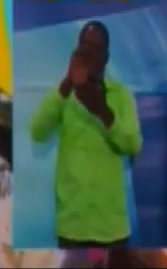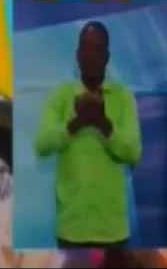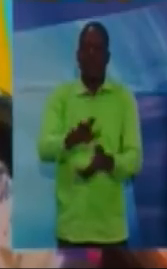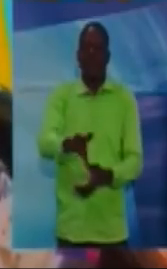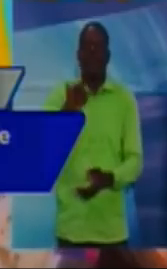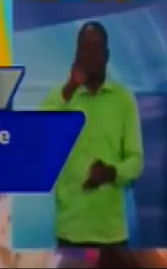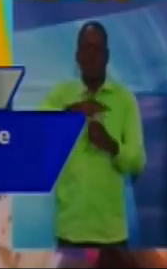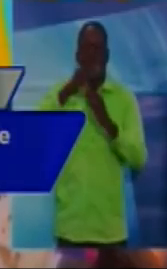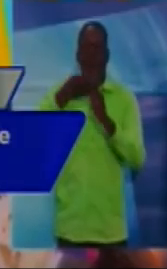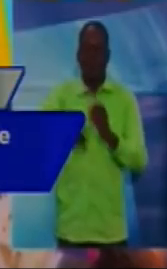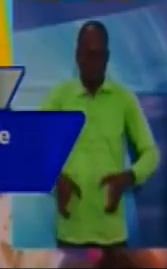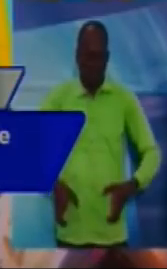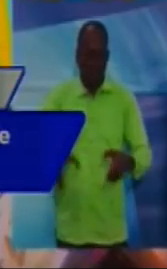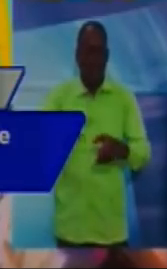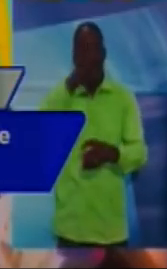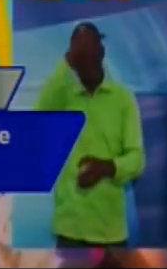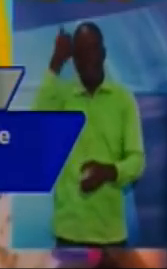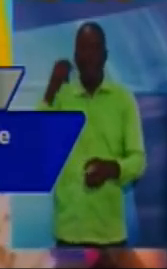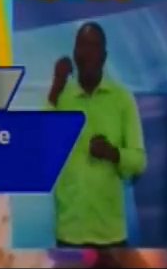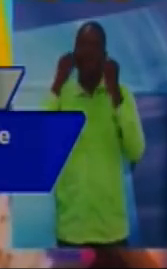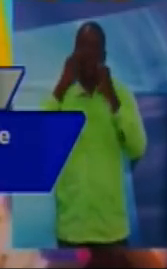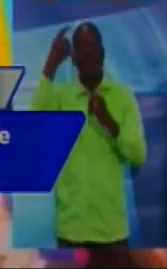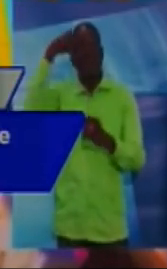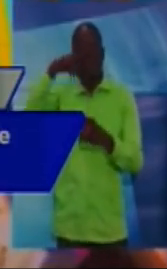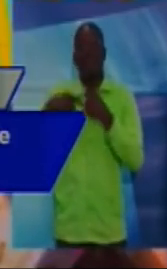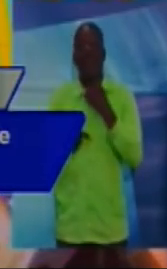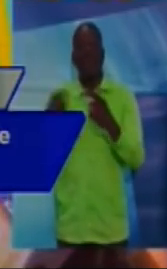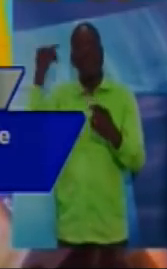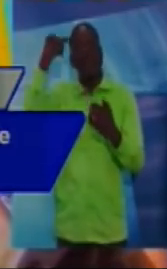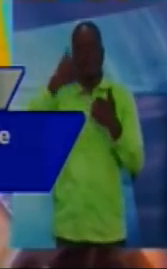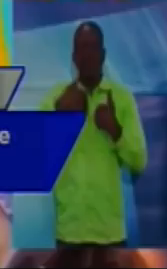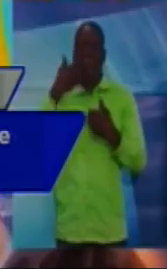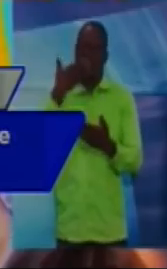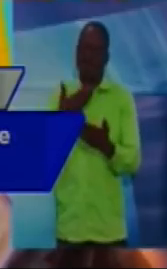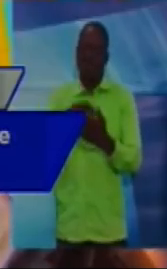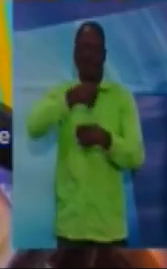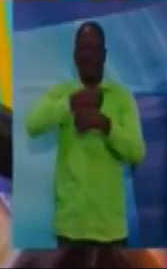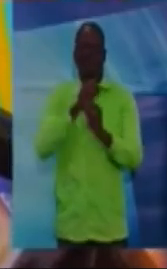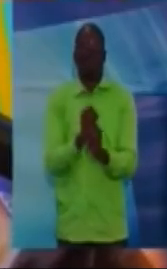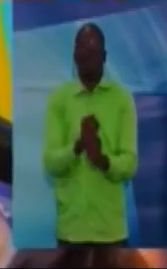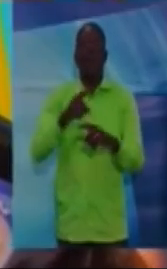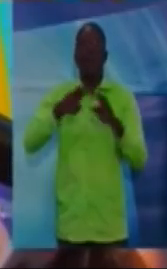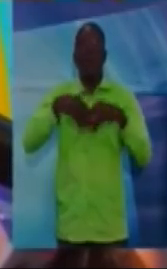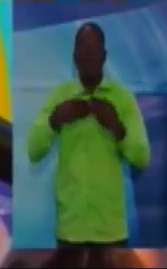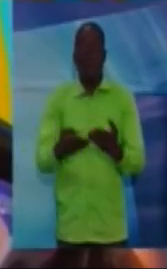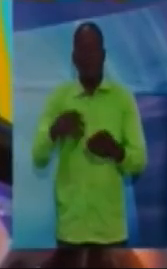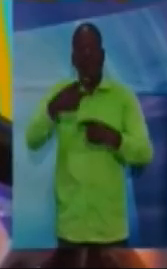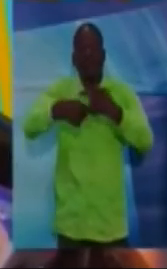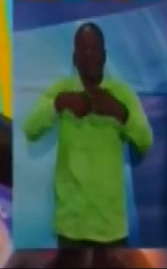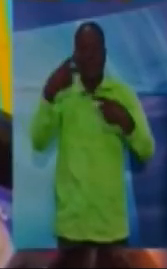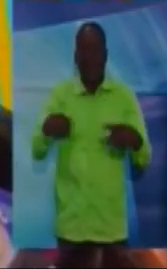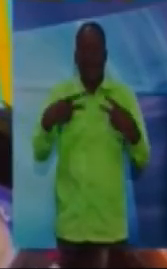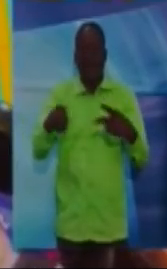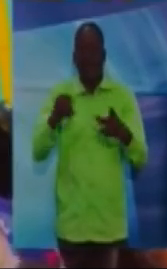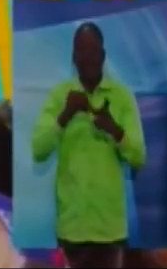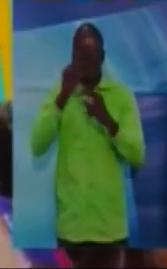trouver le bout du chemin. Parce que comme elle a dit, elles sont compétitives, elles ont de bons produits, Mais comment est-ce qu'il faut les écouler? Comment